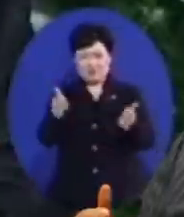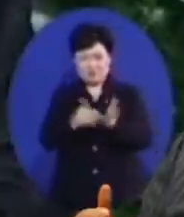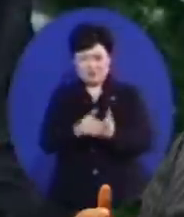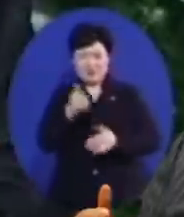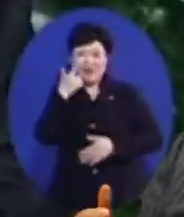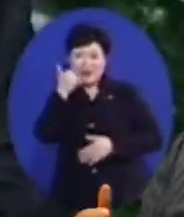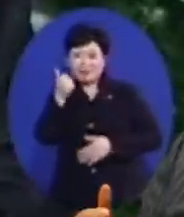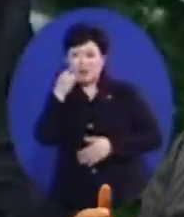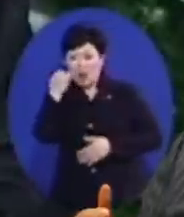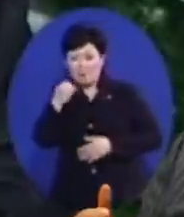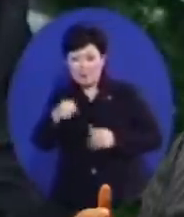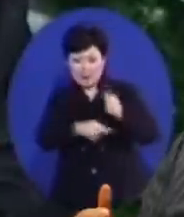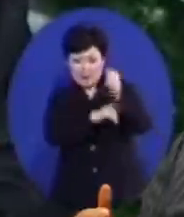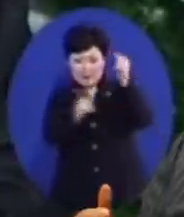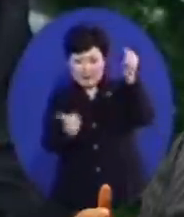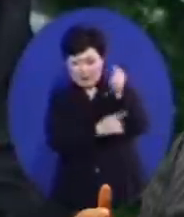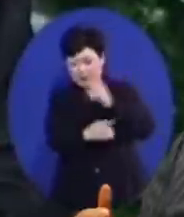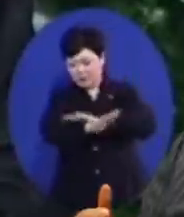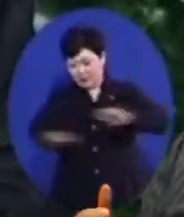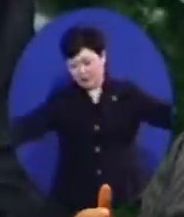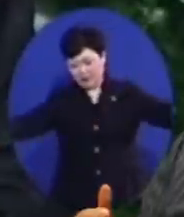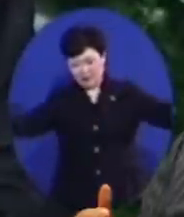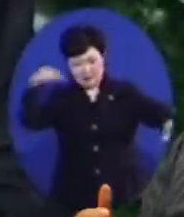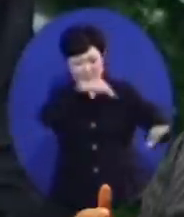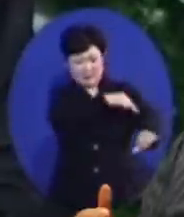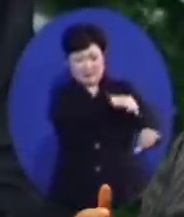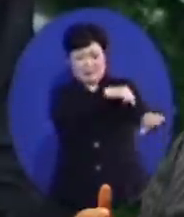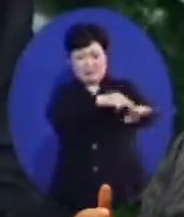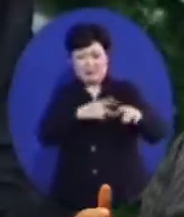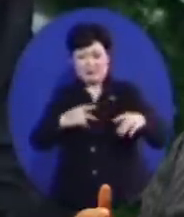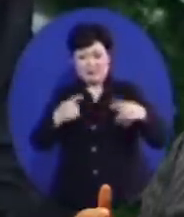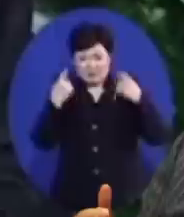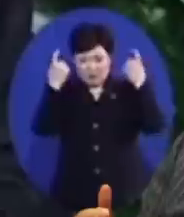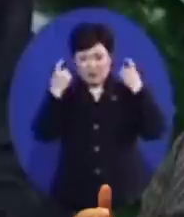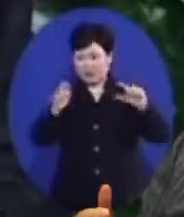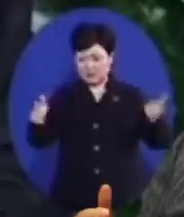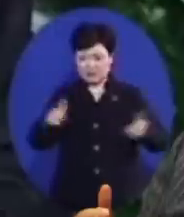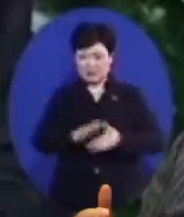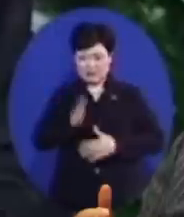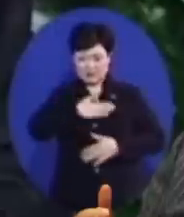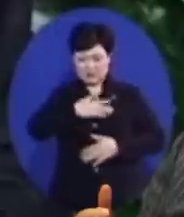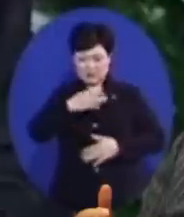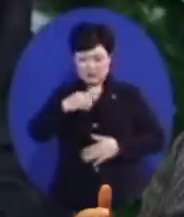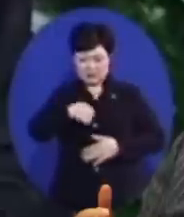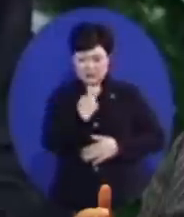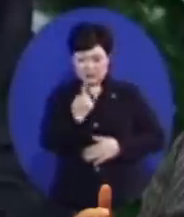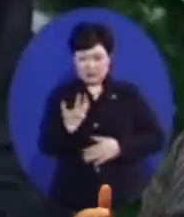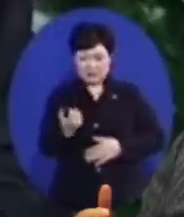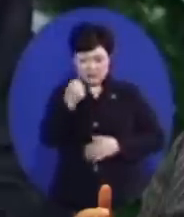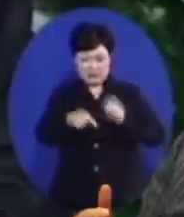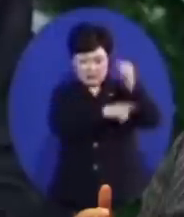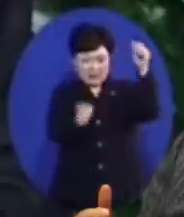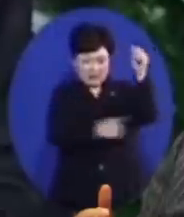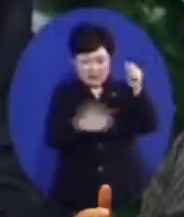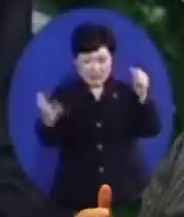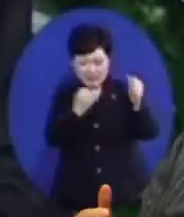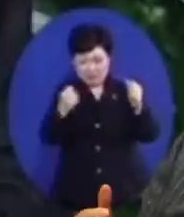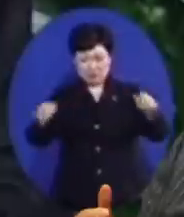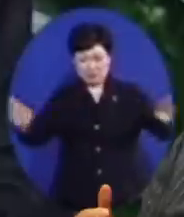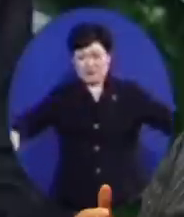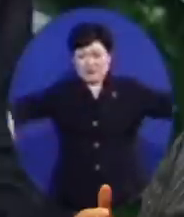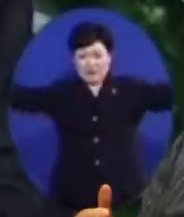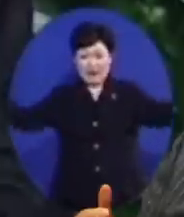아버지 어머니 날개 위에 올라타서 여행하는 것이 아니라 자기 날개로 나르며 자기 스스로